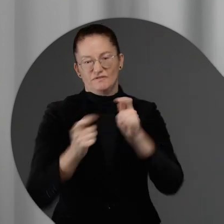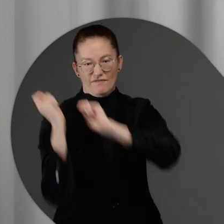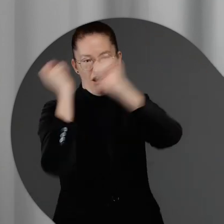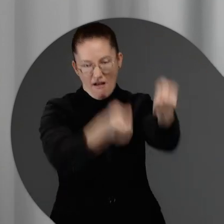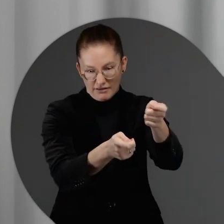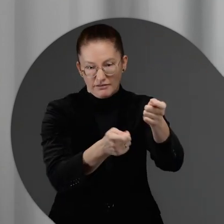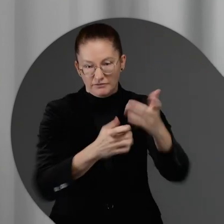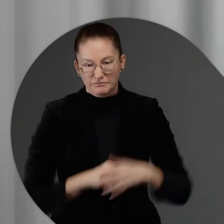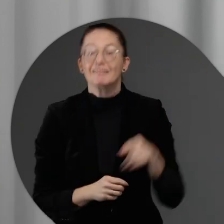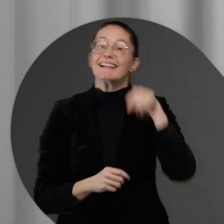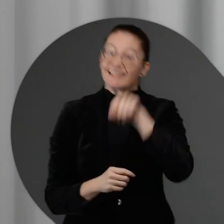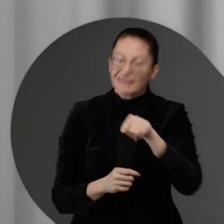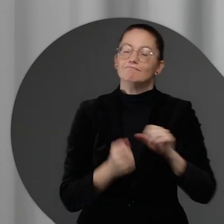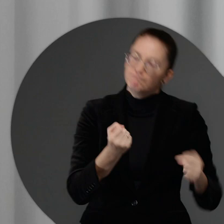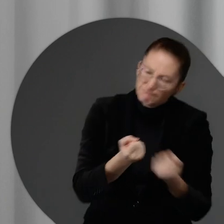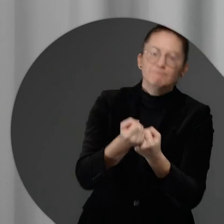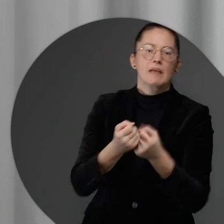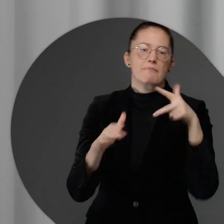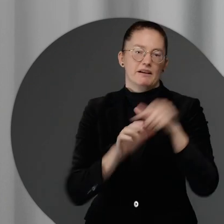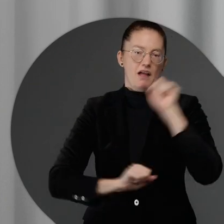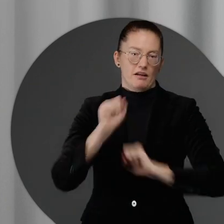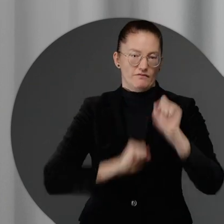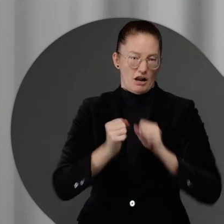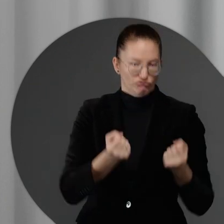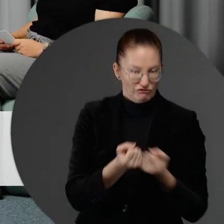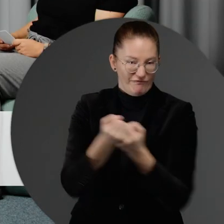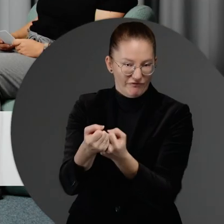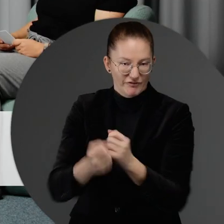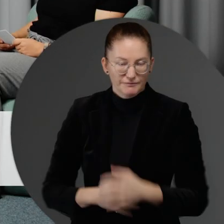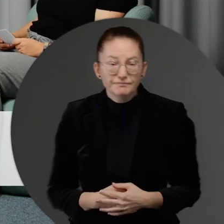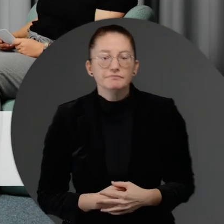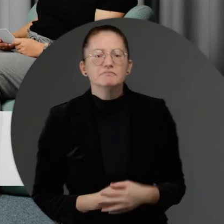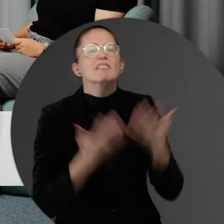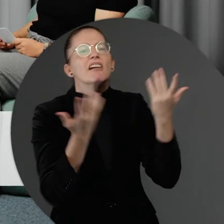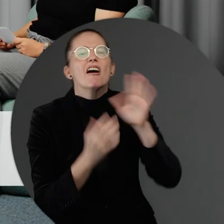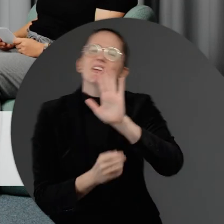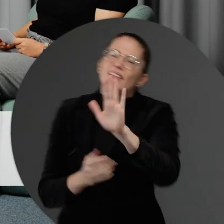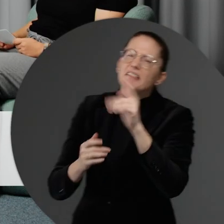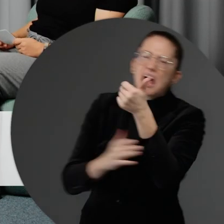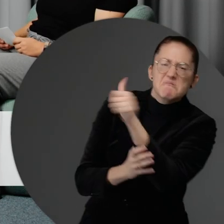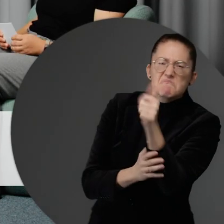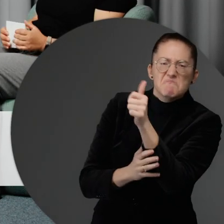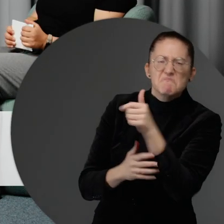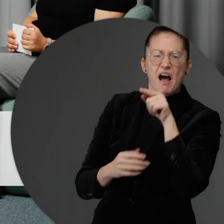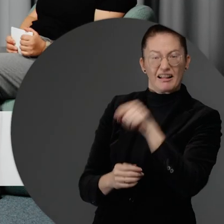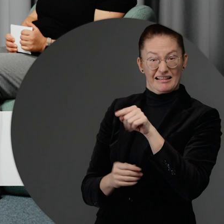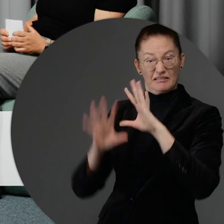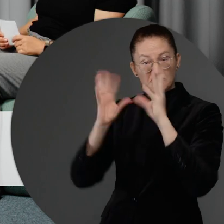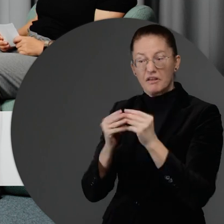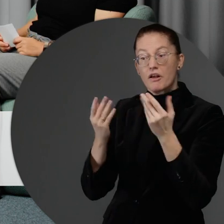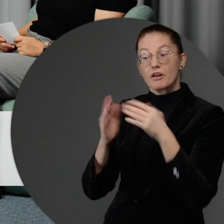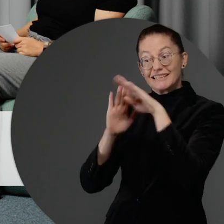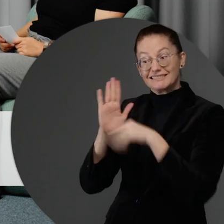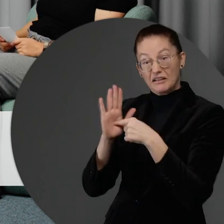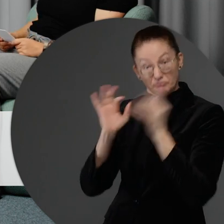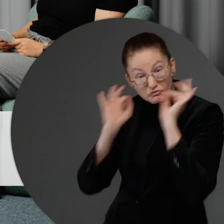Schlichtungsverfahren anzustreben. Da unterstützt dann die Behindertenanwaltschaft. Ah ja, okay. Und was ist deine Einschätzung? Was